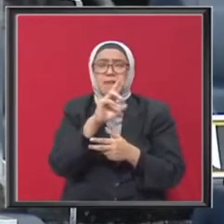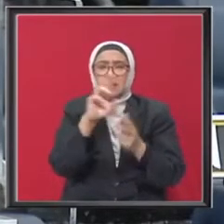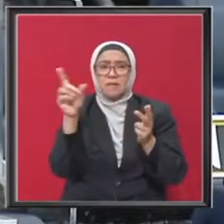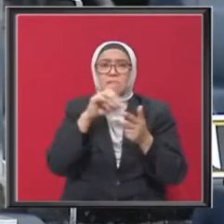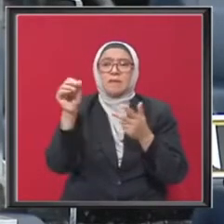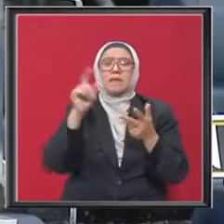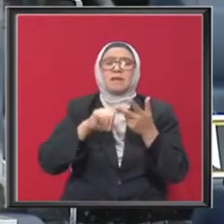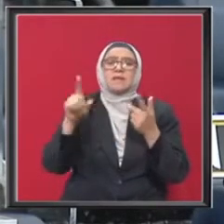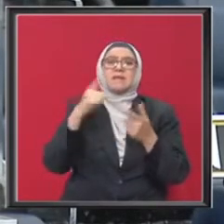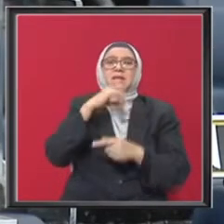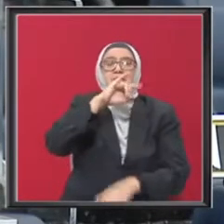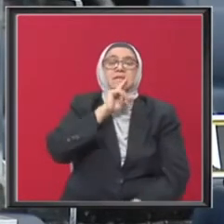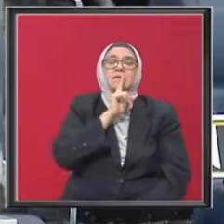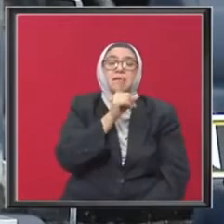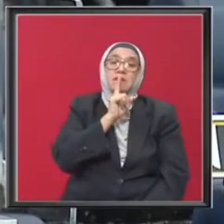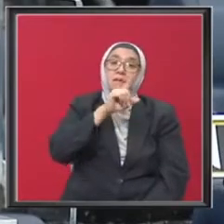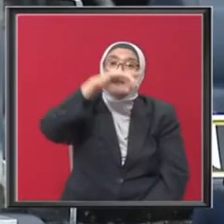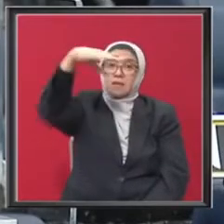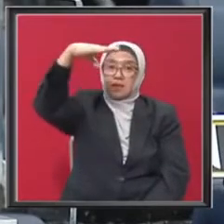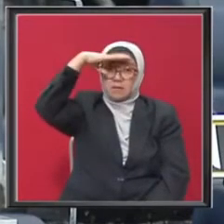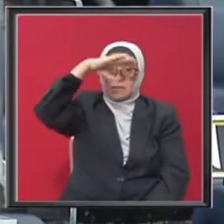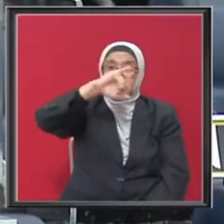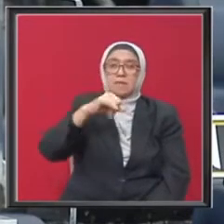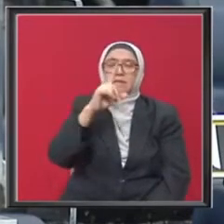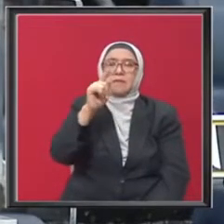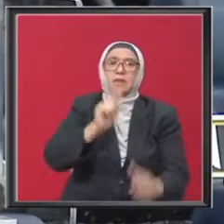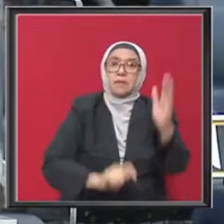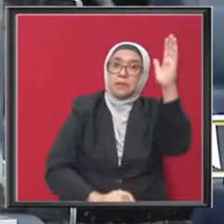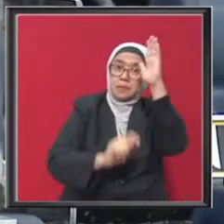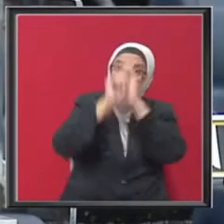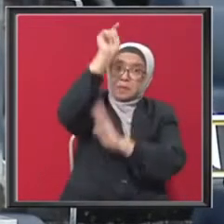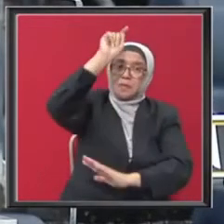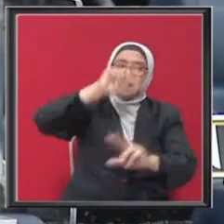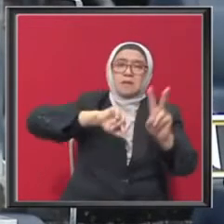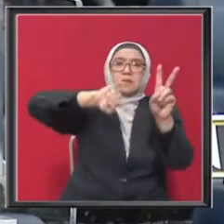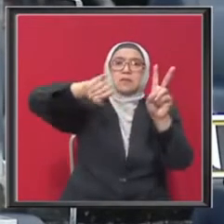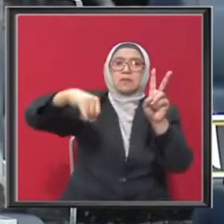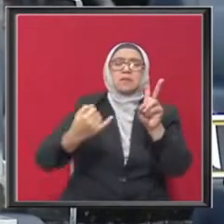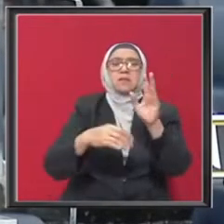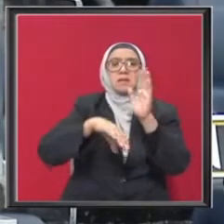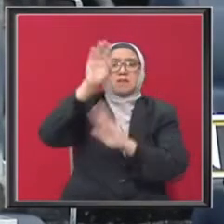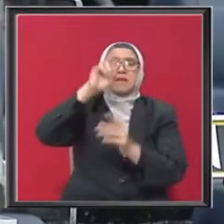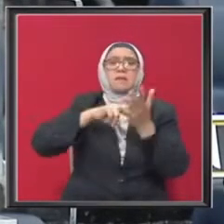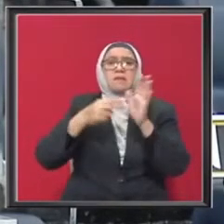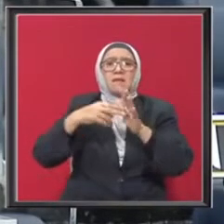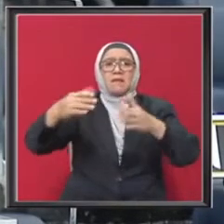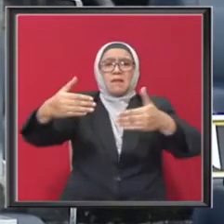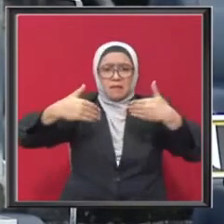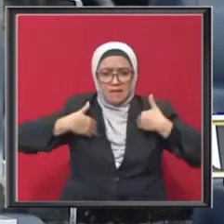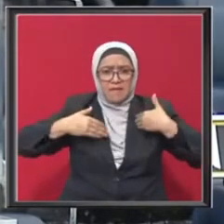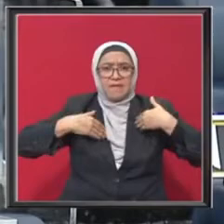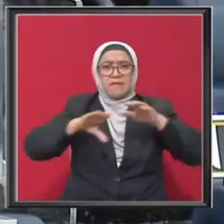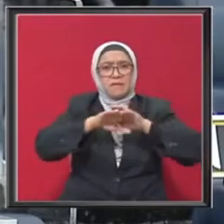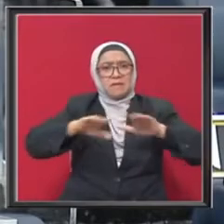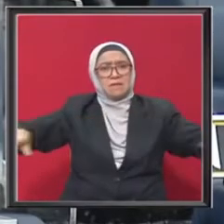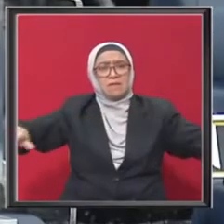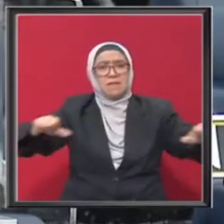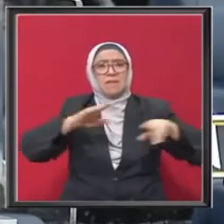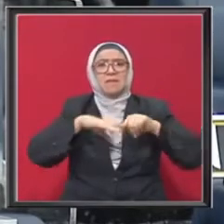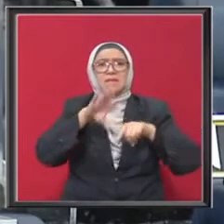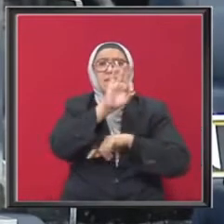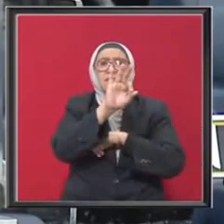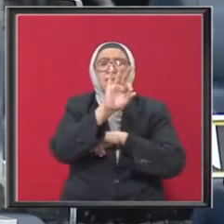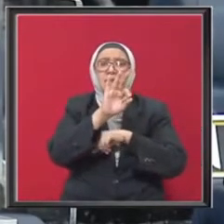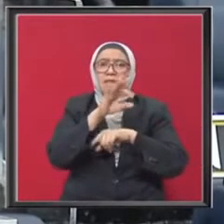yang paling tinggi wujud lebih ini menjadikan mereka aadhavan bisa ataupun captive market pemakai yang